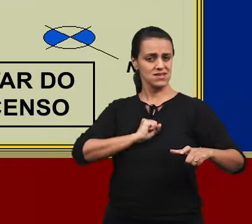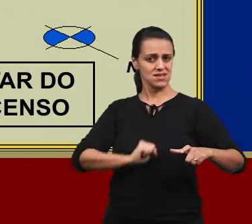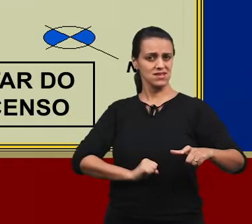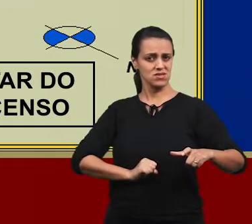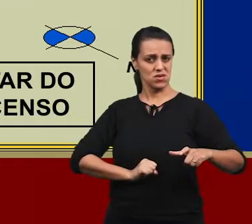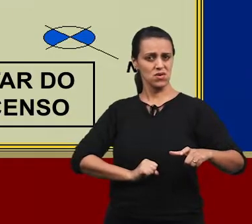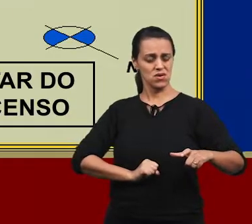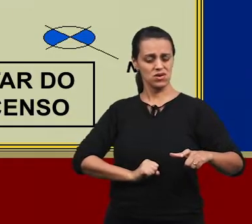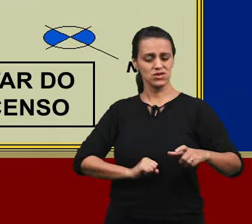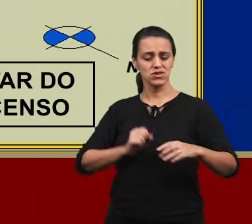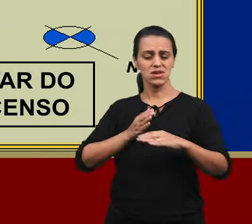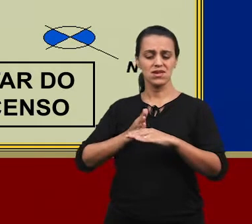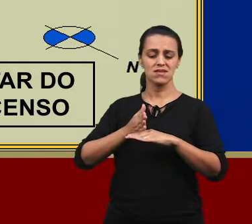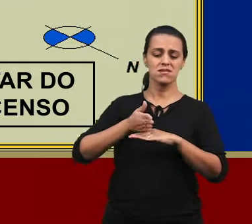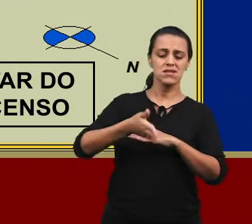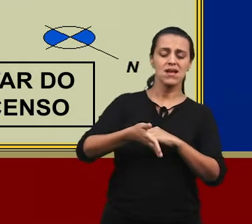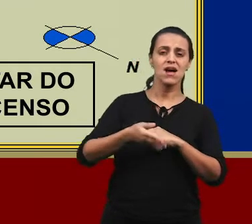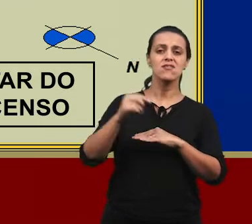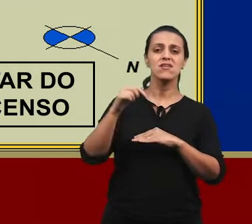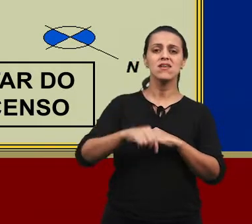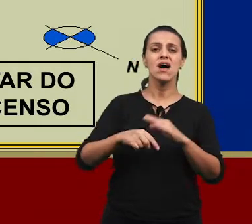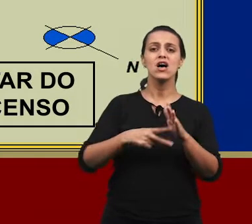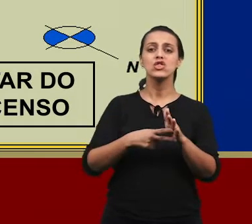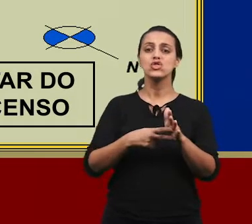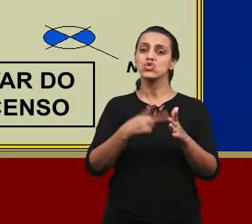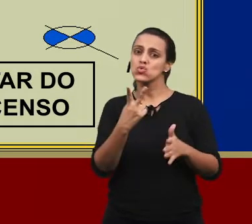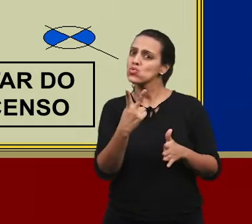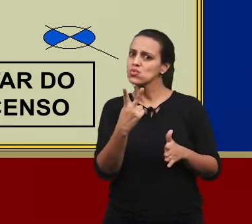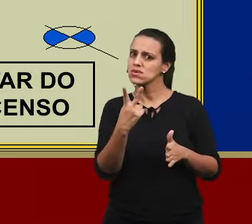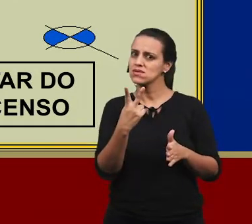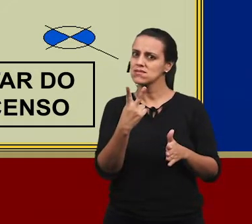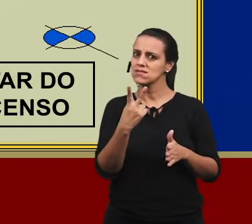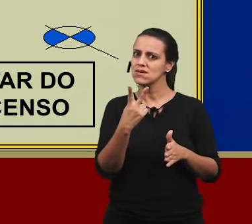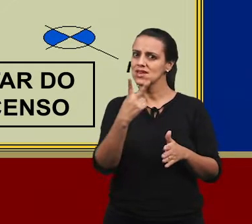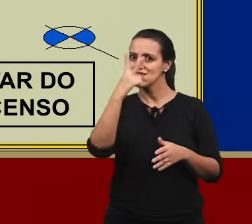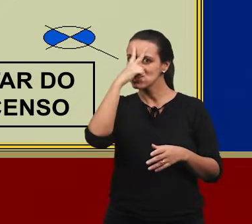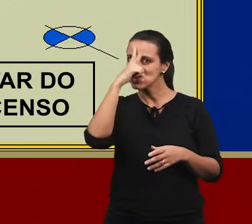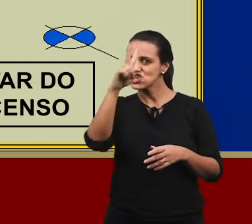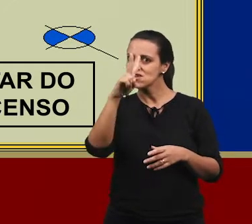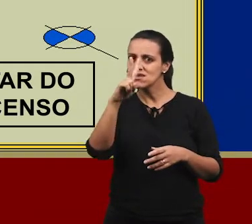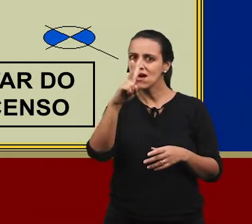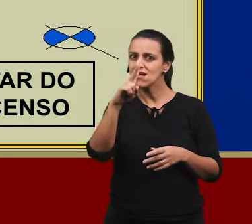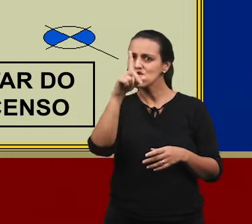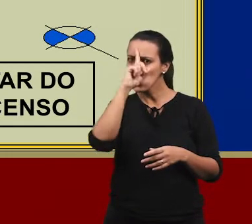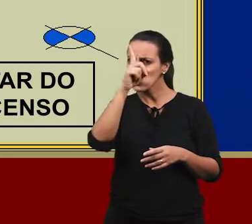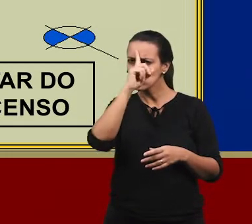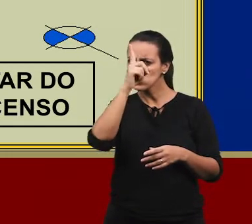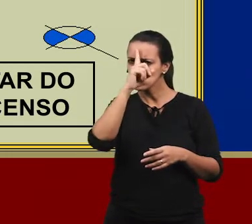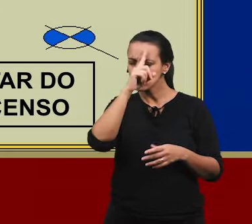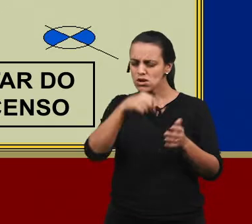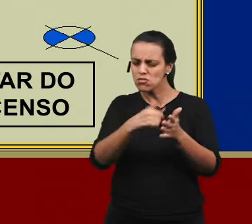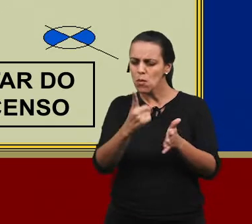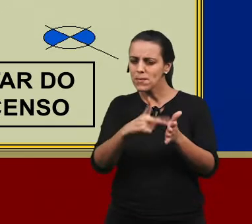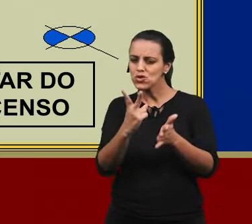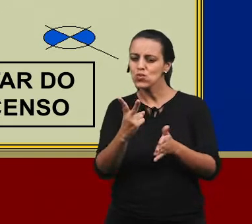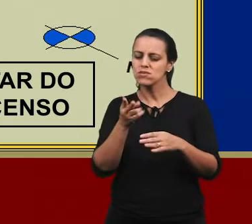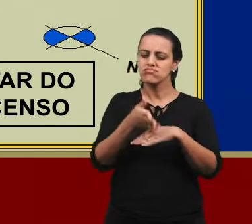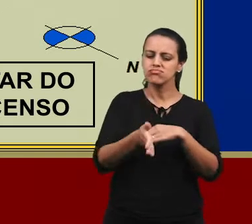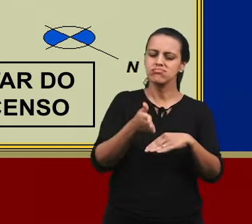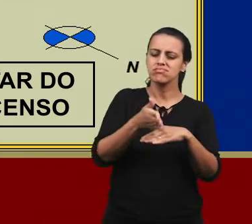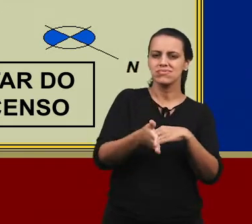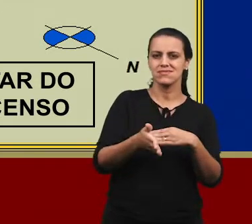священник входил каждый день, два раза в день. Интересно, Сержио,